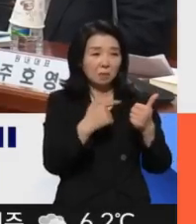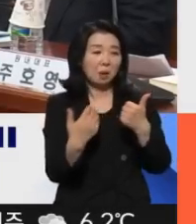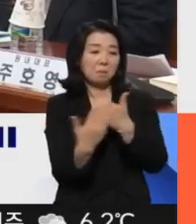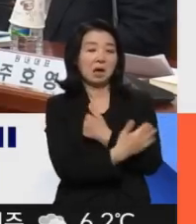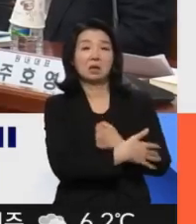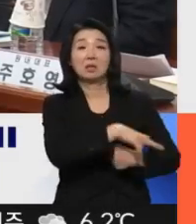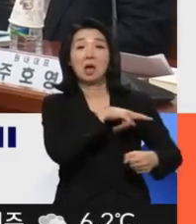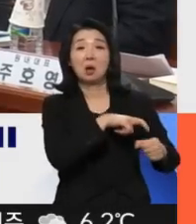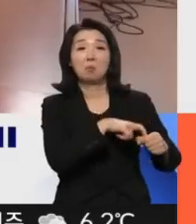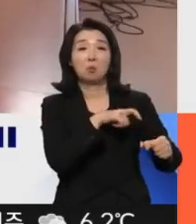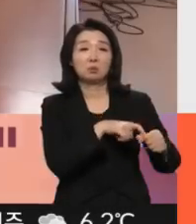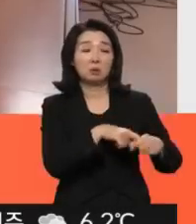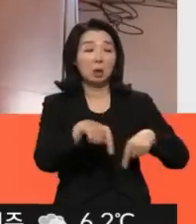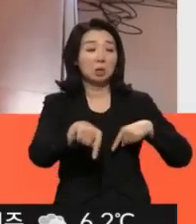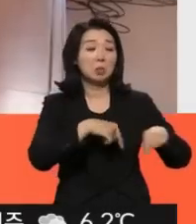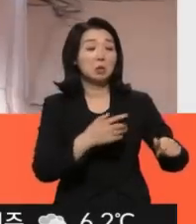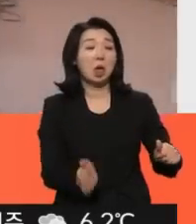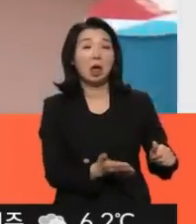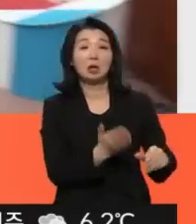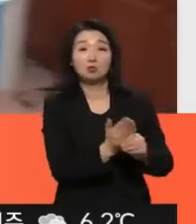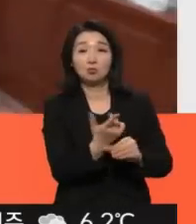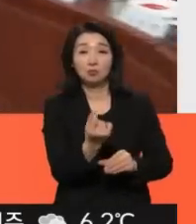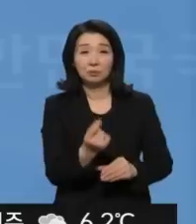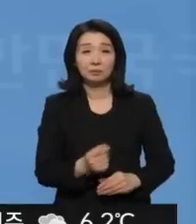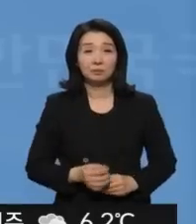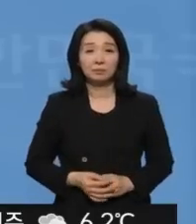방탄용 정쟁 유발을 하고 있다는 겁니다.